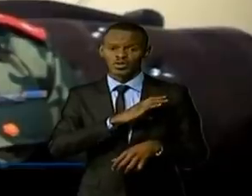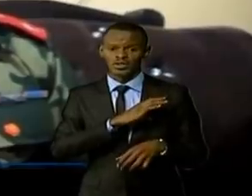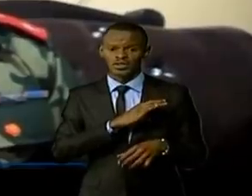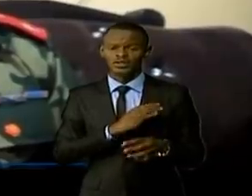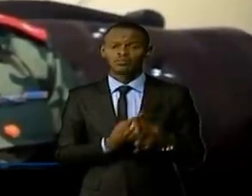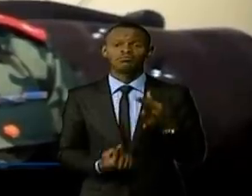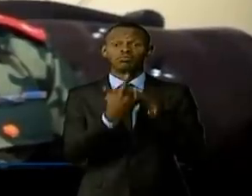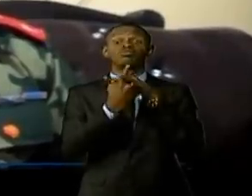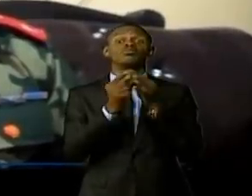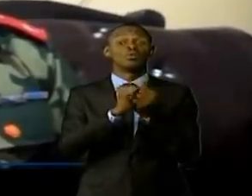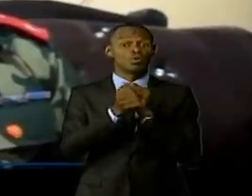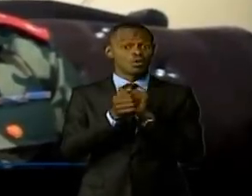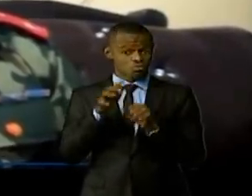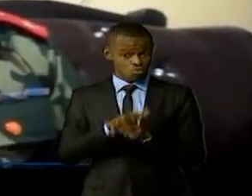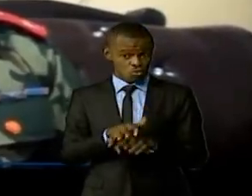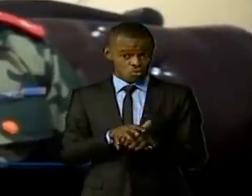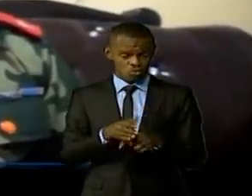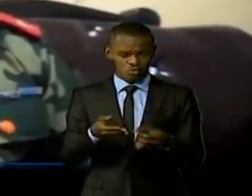devons